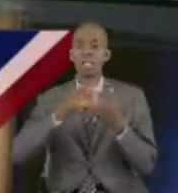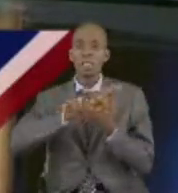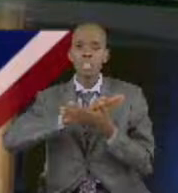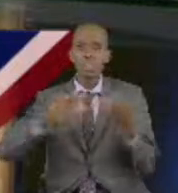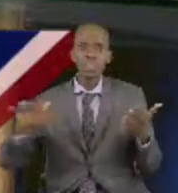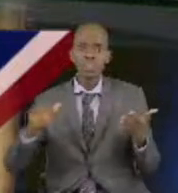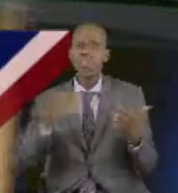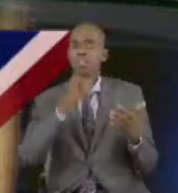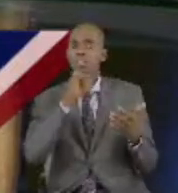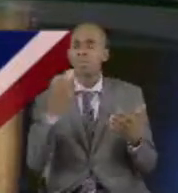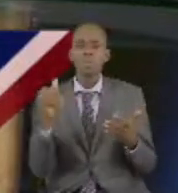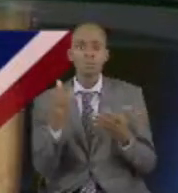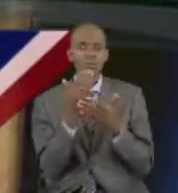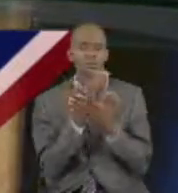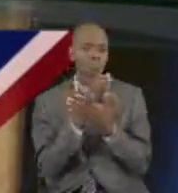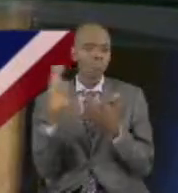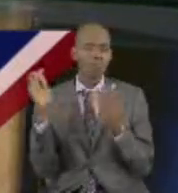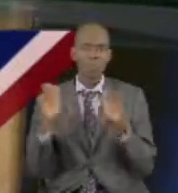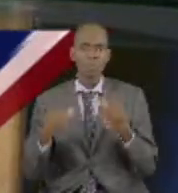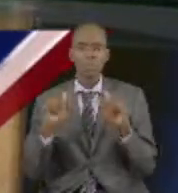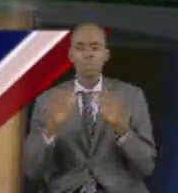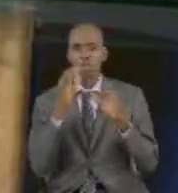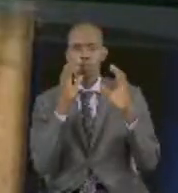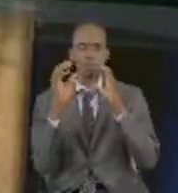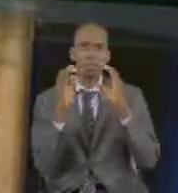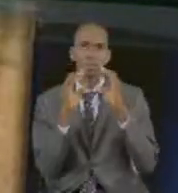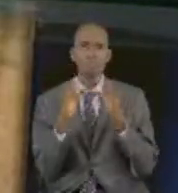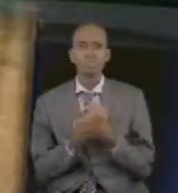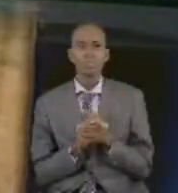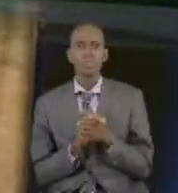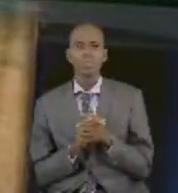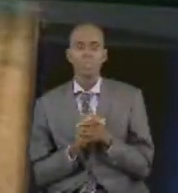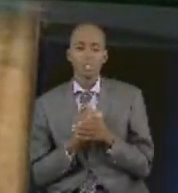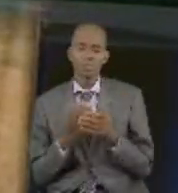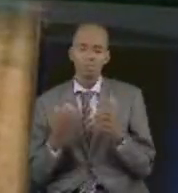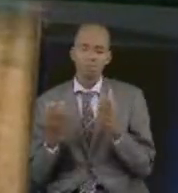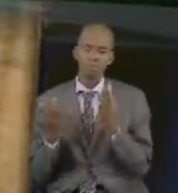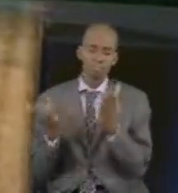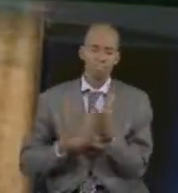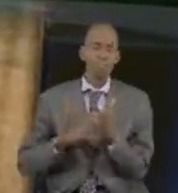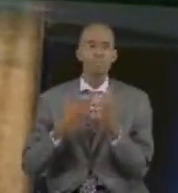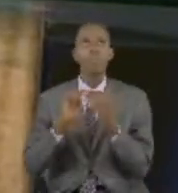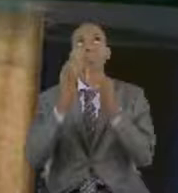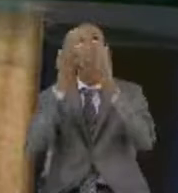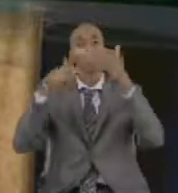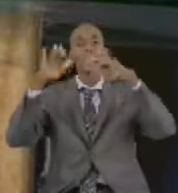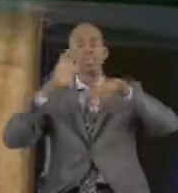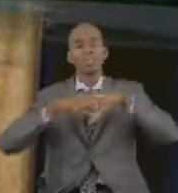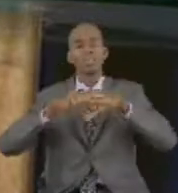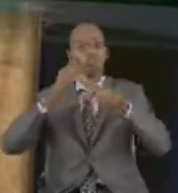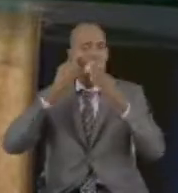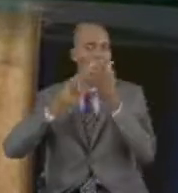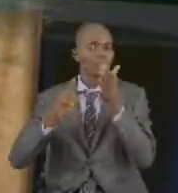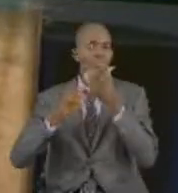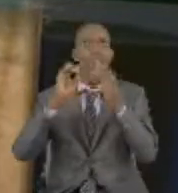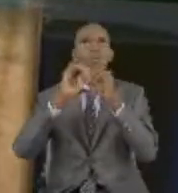la conversion claire, indisputable. La conversion indispensable, indisputable.